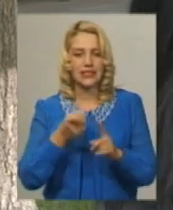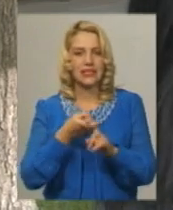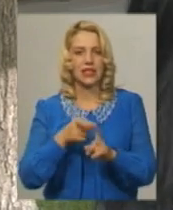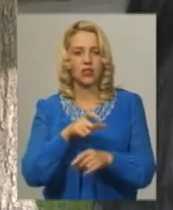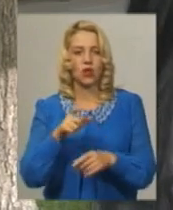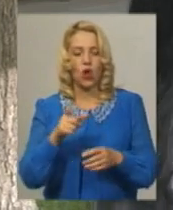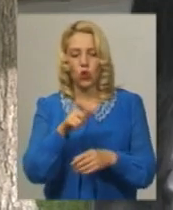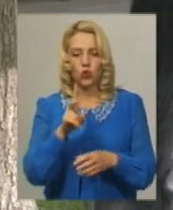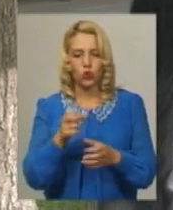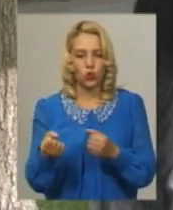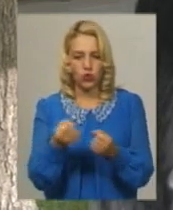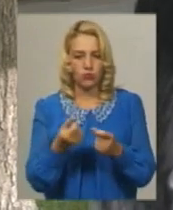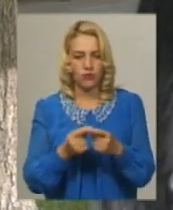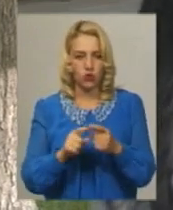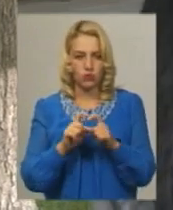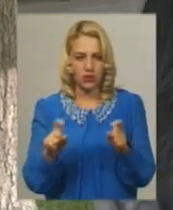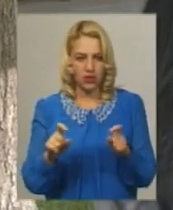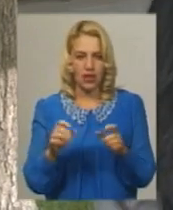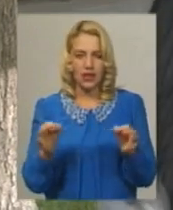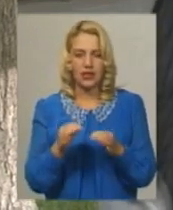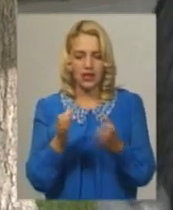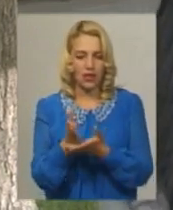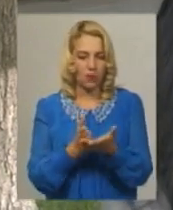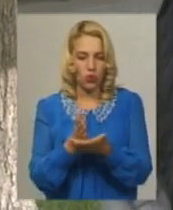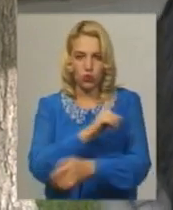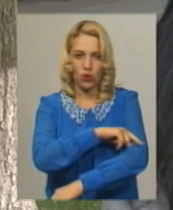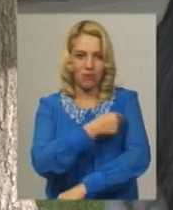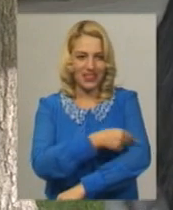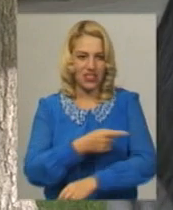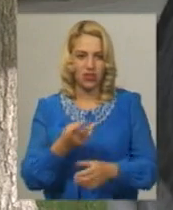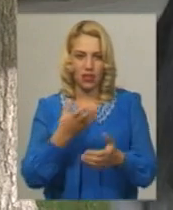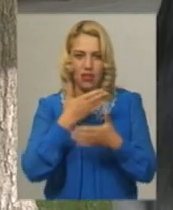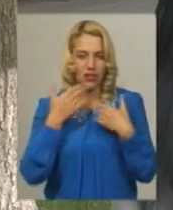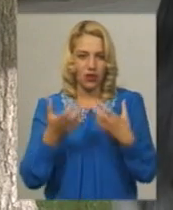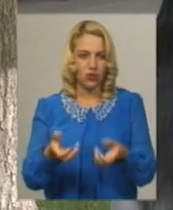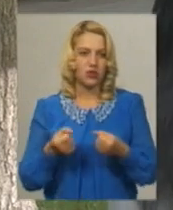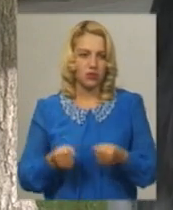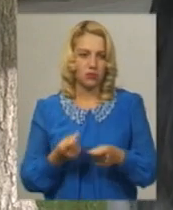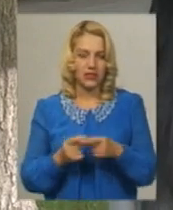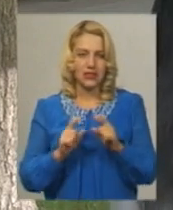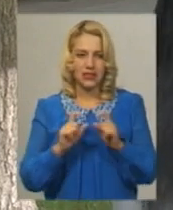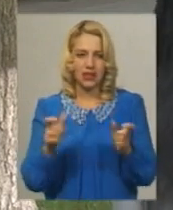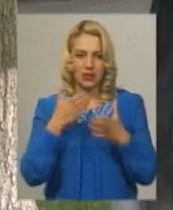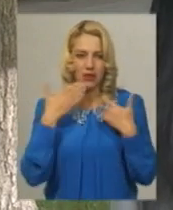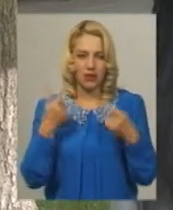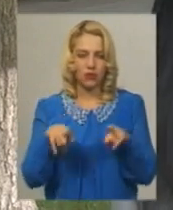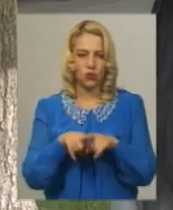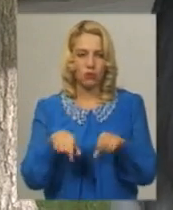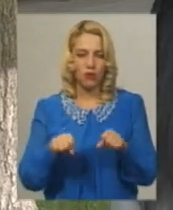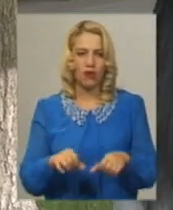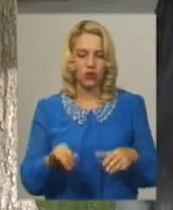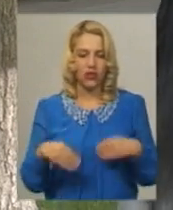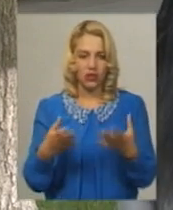даному закладі, абсолютно ніяких послуг медичних профільних не отримували. Заклад не мав такого права на